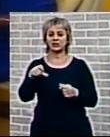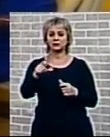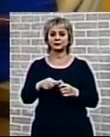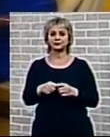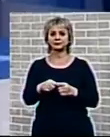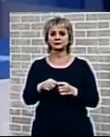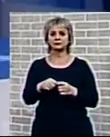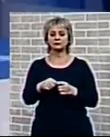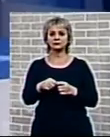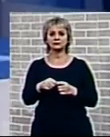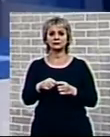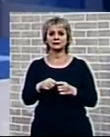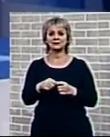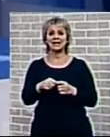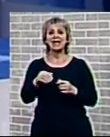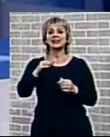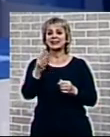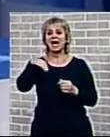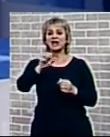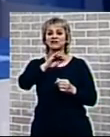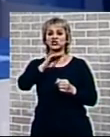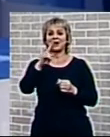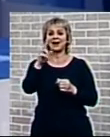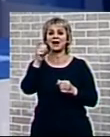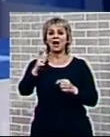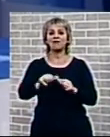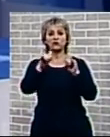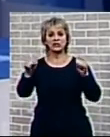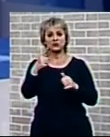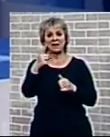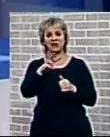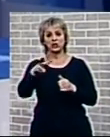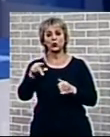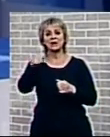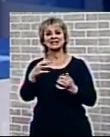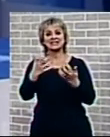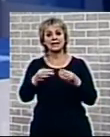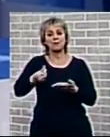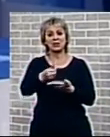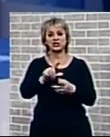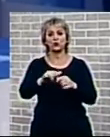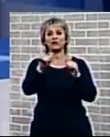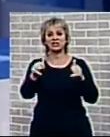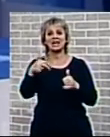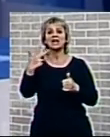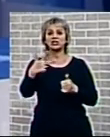Ростов-на-Дону. Тарифы ЖКХ вырастут 1 июля. В среднем сумма платежки вырастет